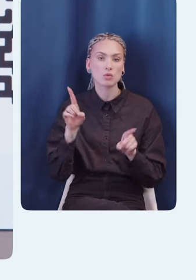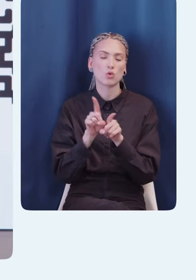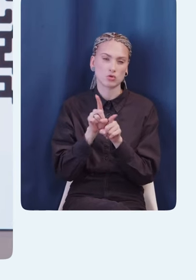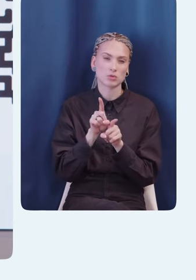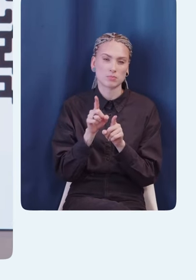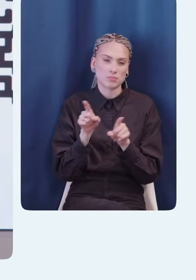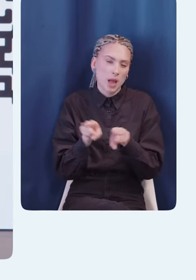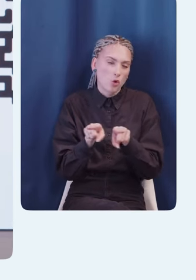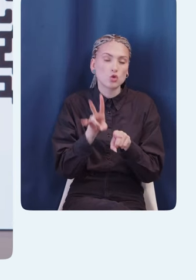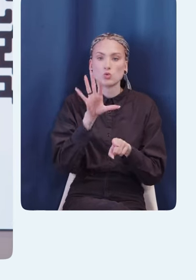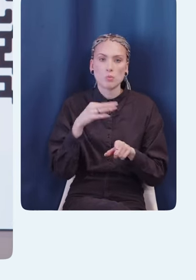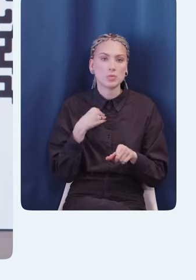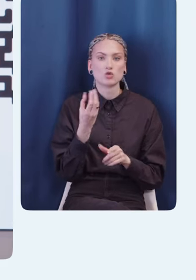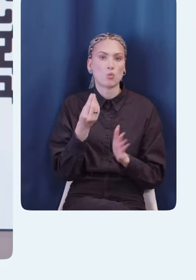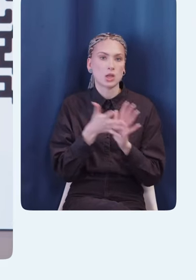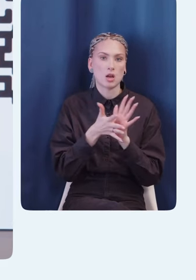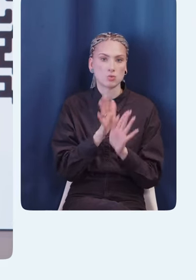но мы до него еще доберемся.